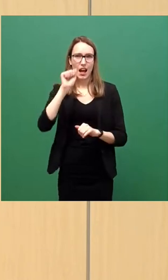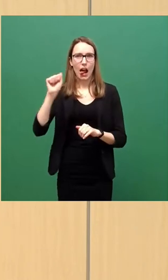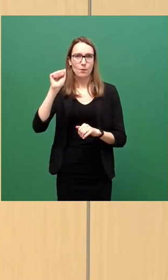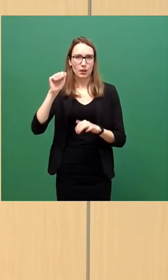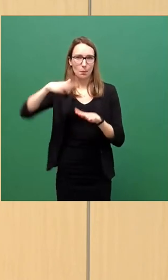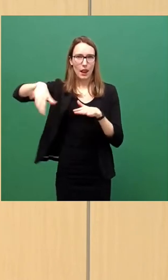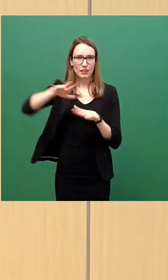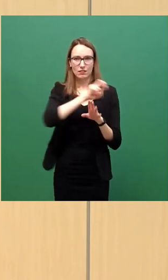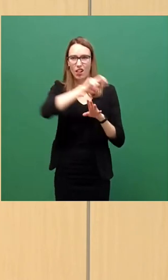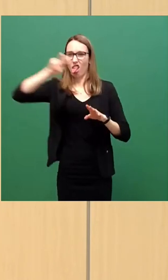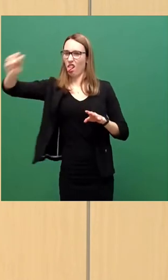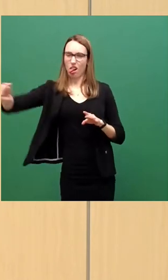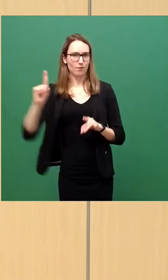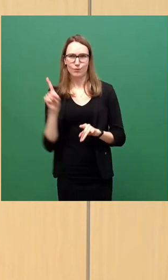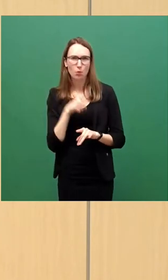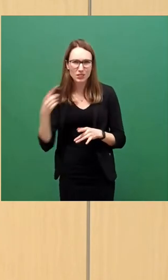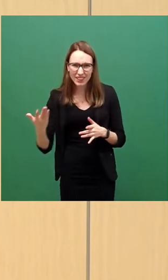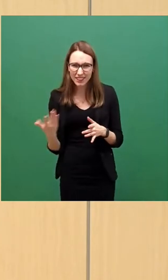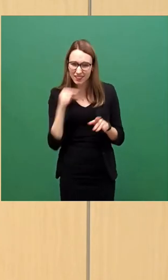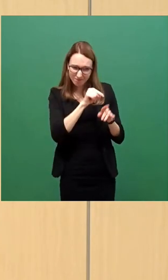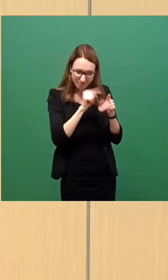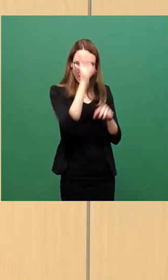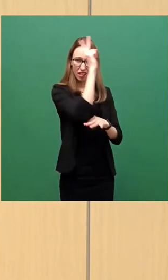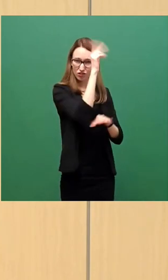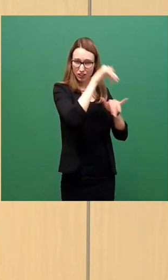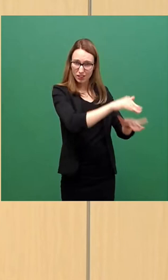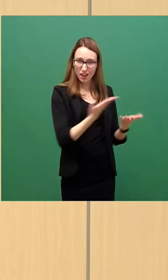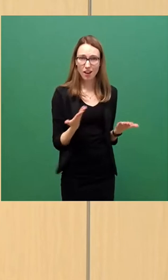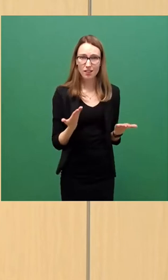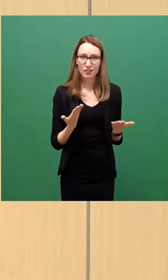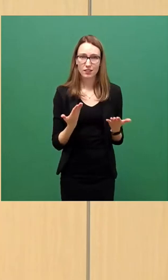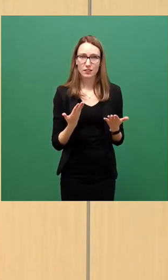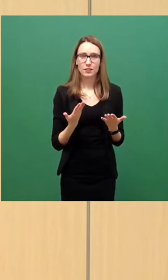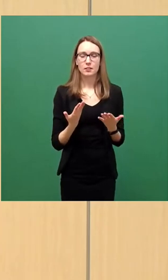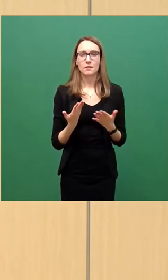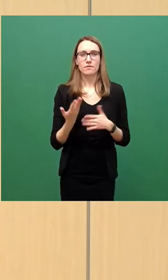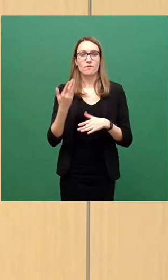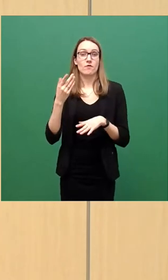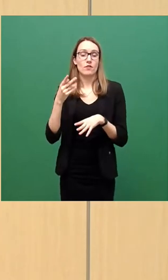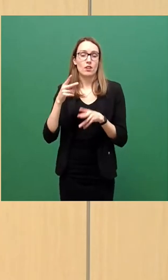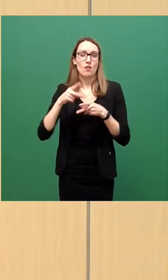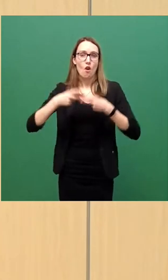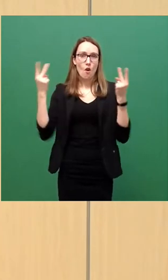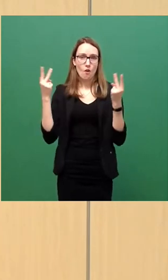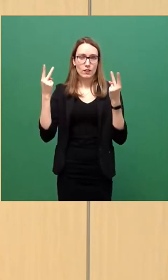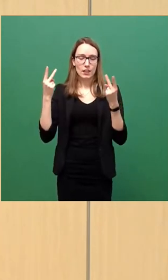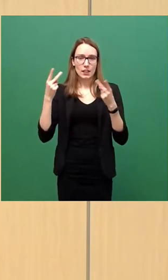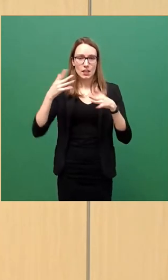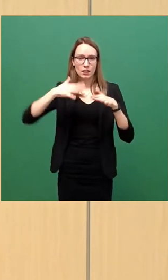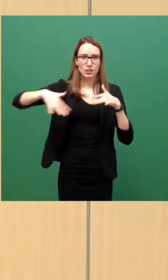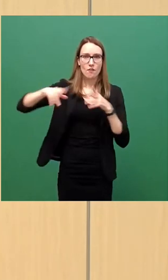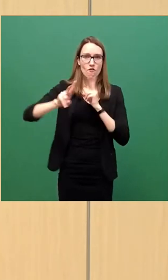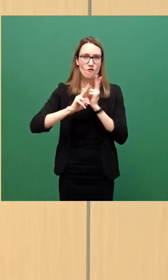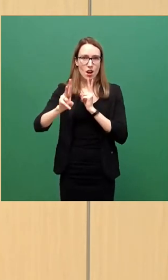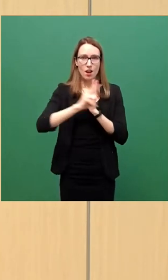vielleicht. Ja? Also, wir reden nicht über unterentwickeltes ÖPNV-Gebiet bei Pieschen und Neustadt. Klotsche